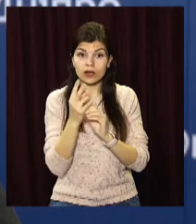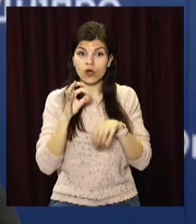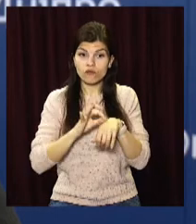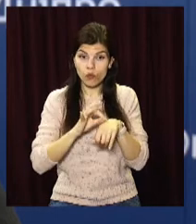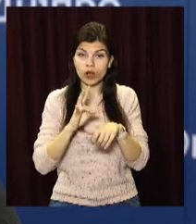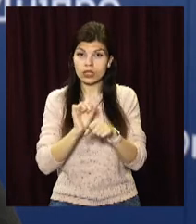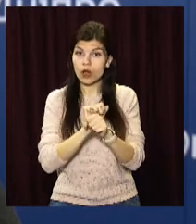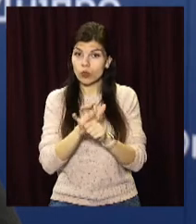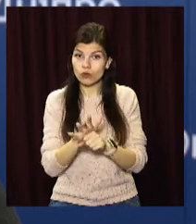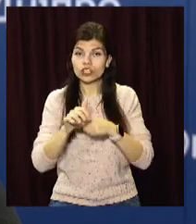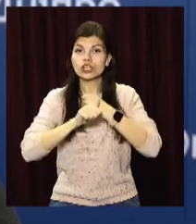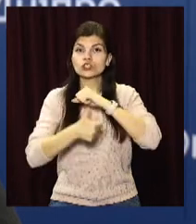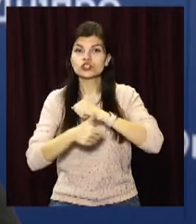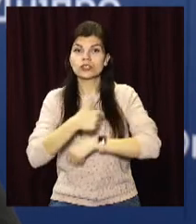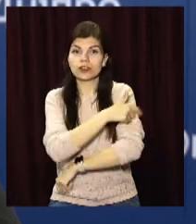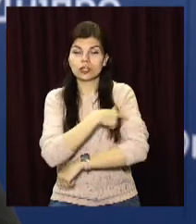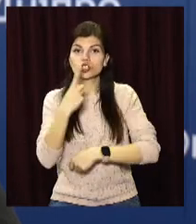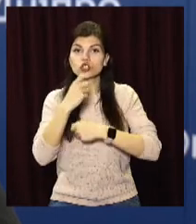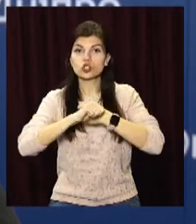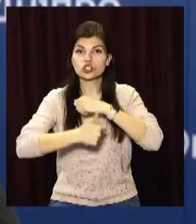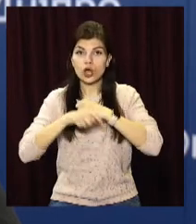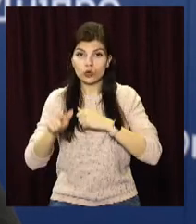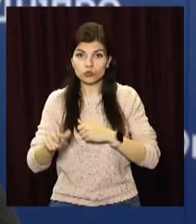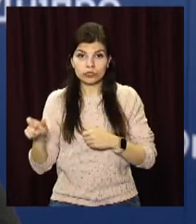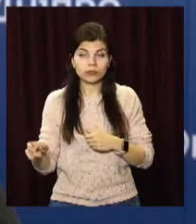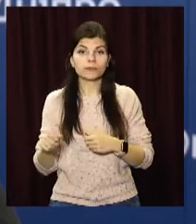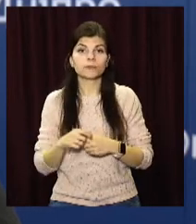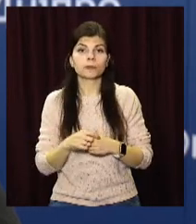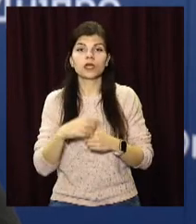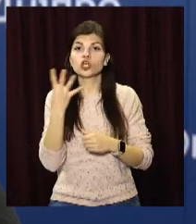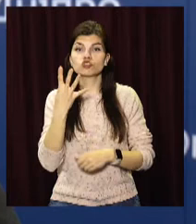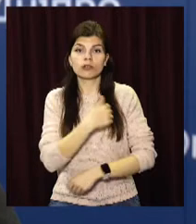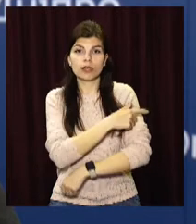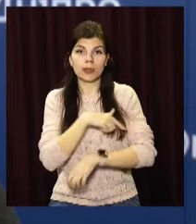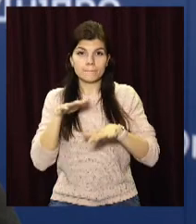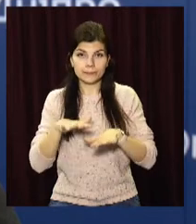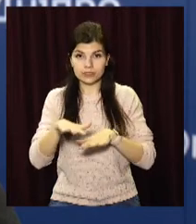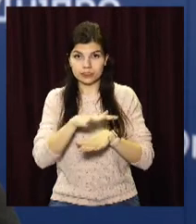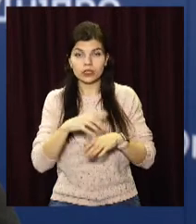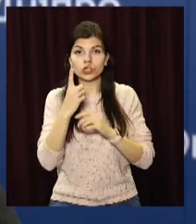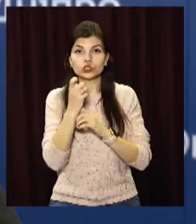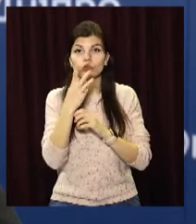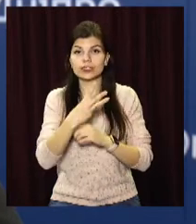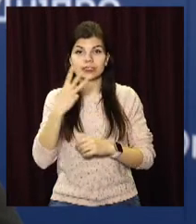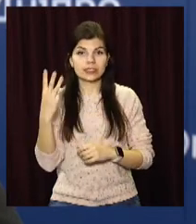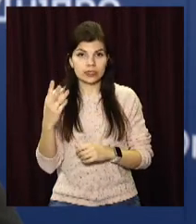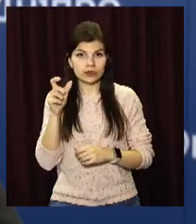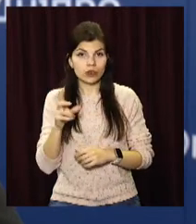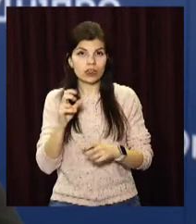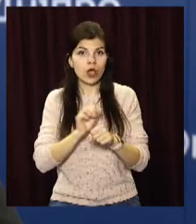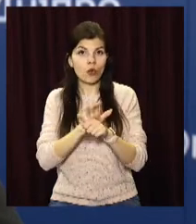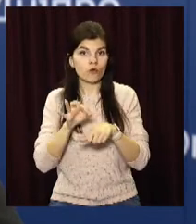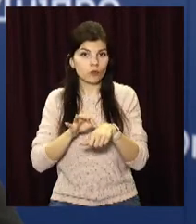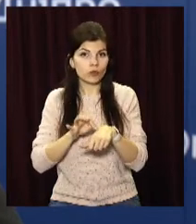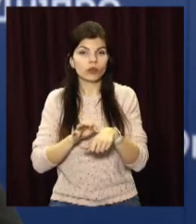на ковід. В 16-й лікарні 116 пацієнтів на ковід. В 4-й міській лікарні 133 пацієнтів на ковід.